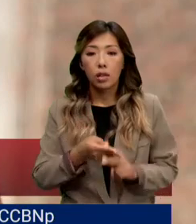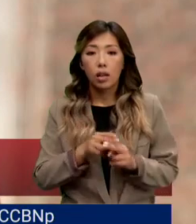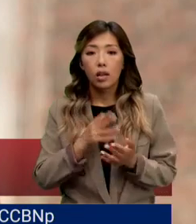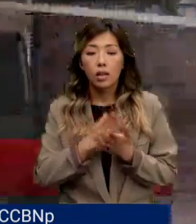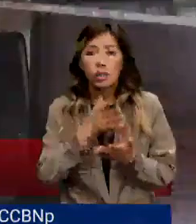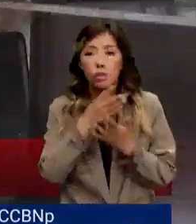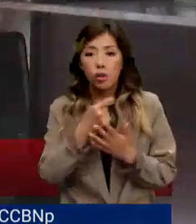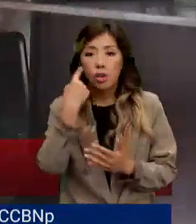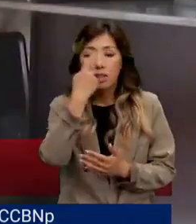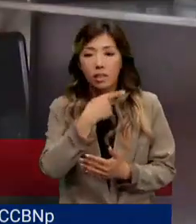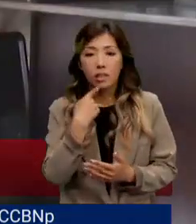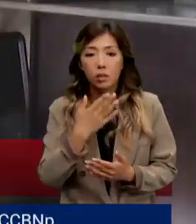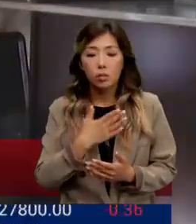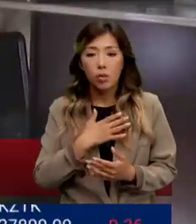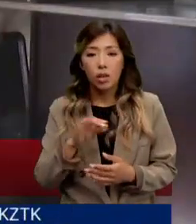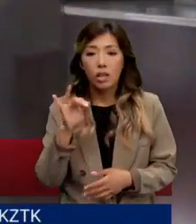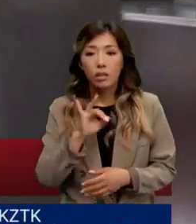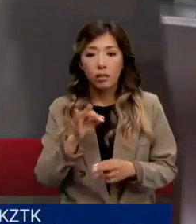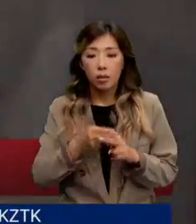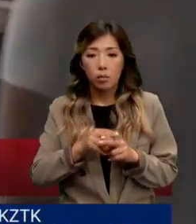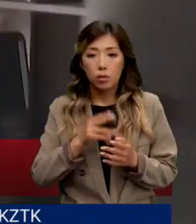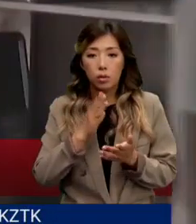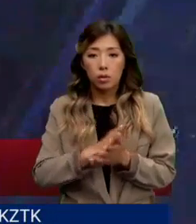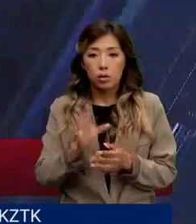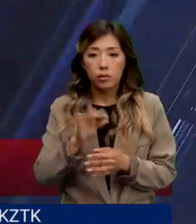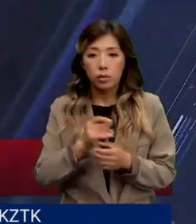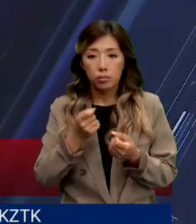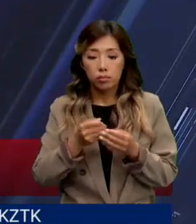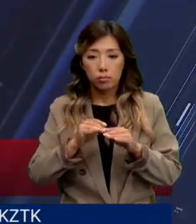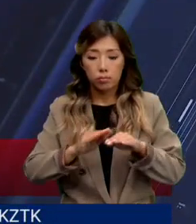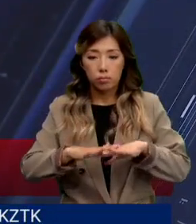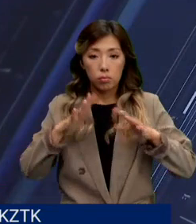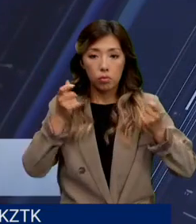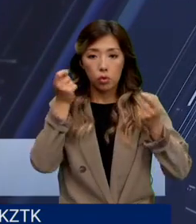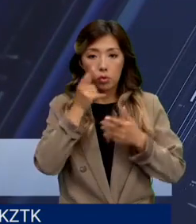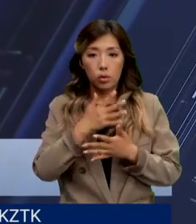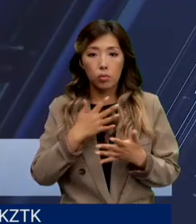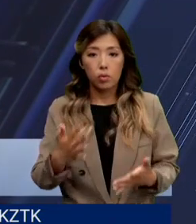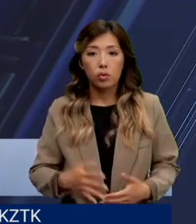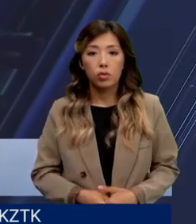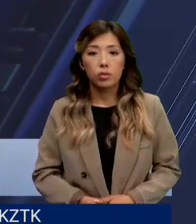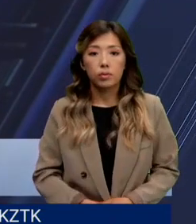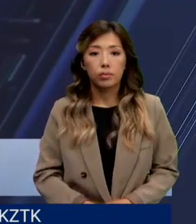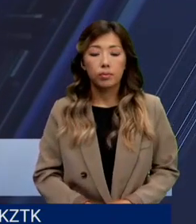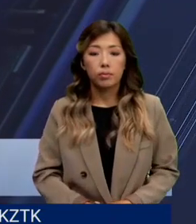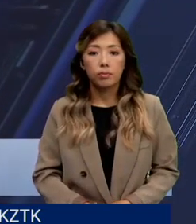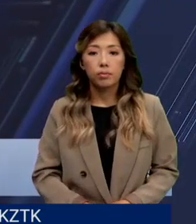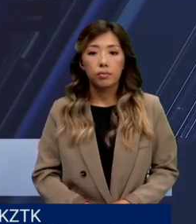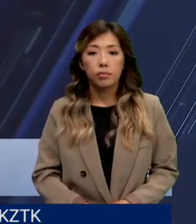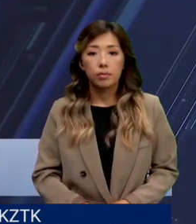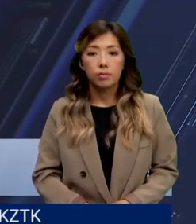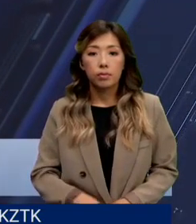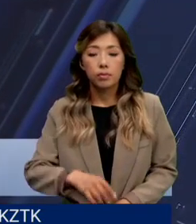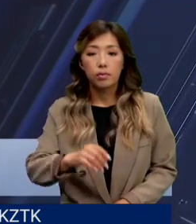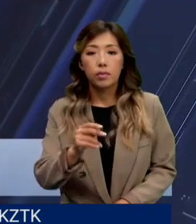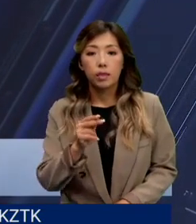утечке персональных данных предпринимателей и другим вопросам. И да, действительно, данные утекали именно по чекинам. То есть к БИНу